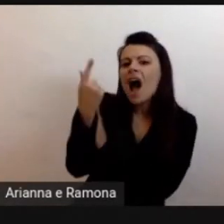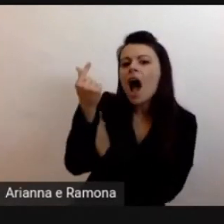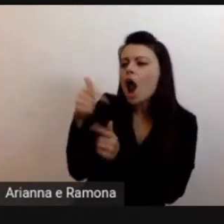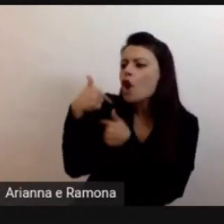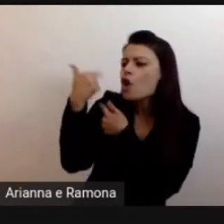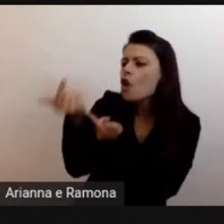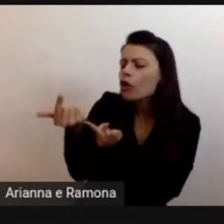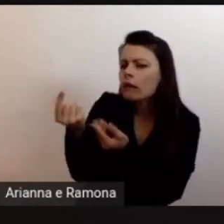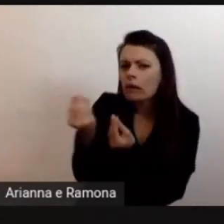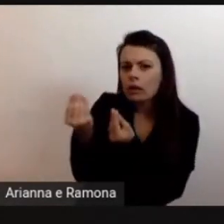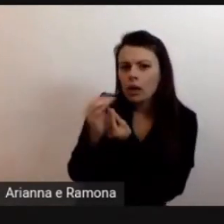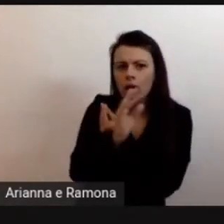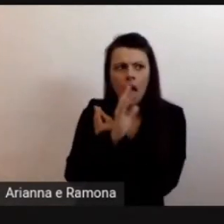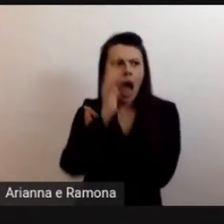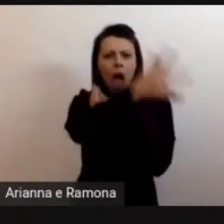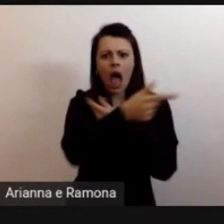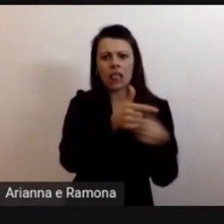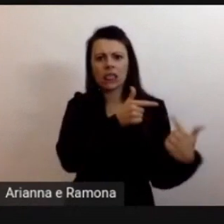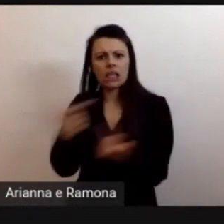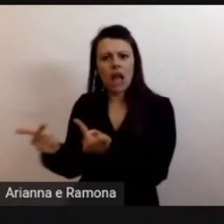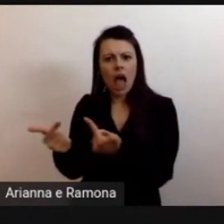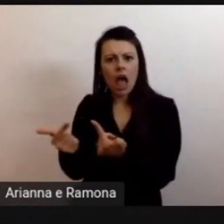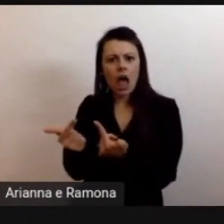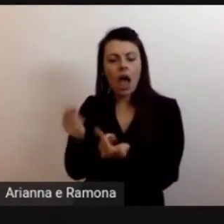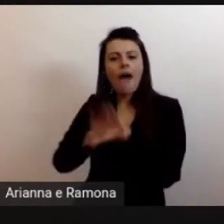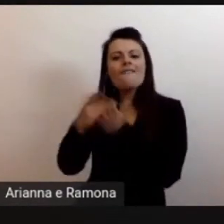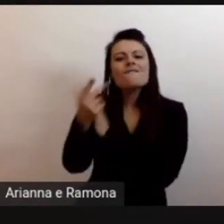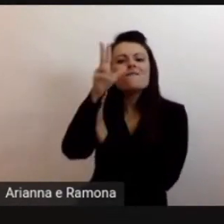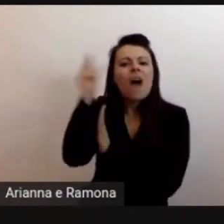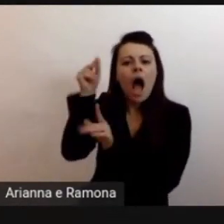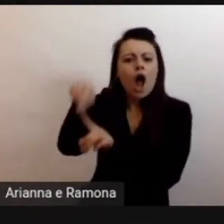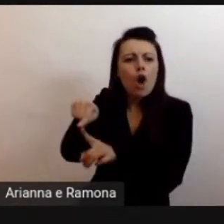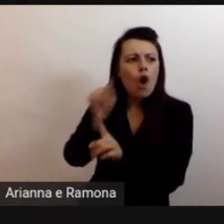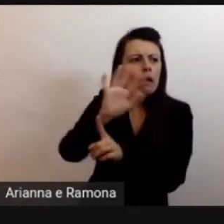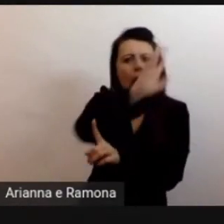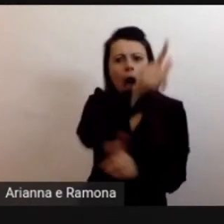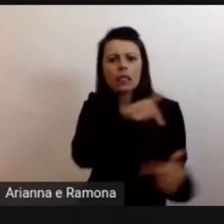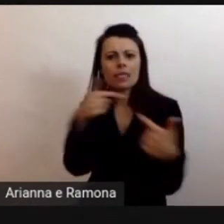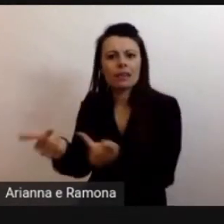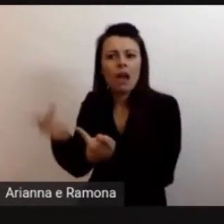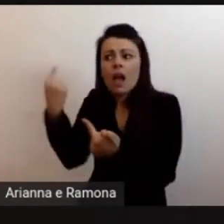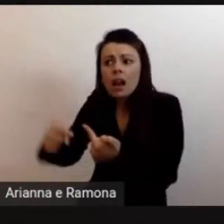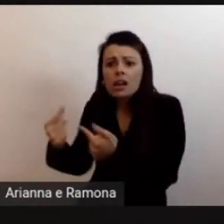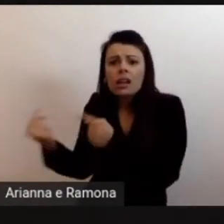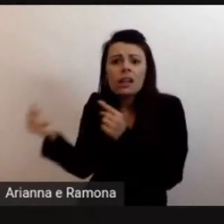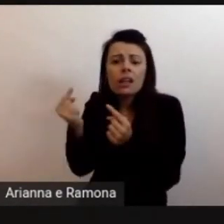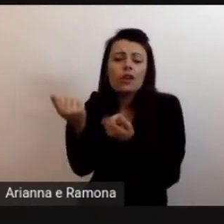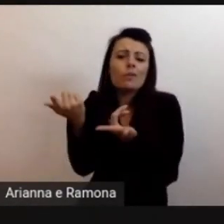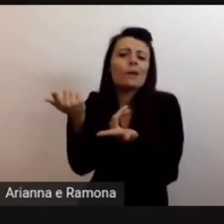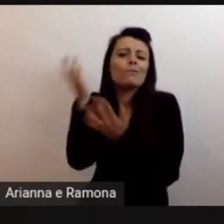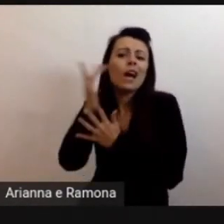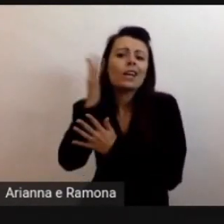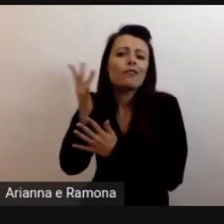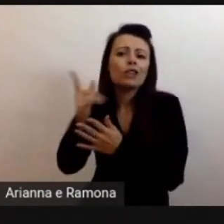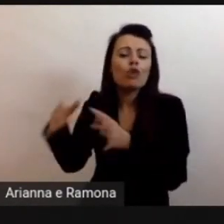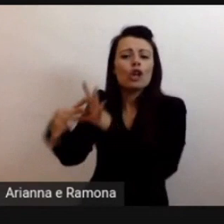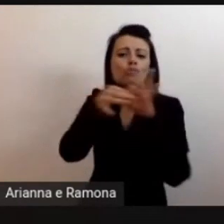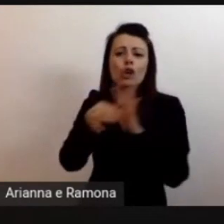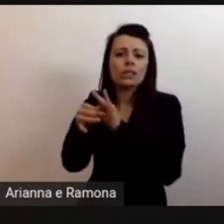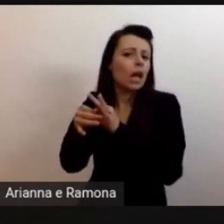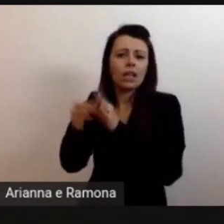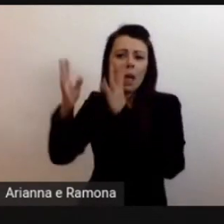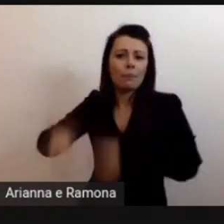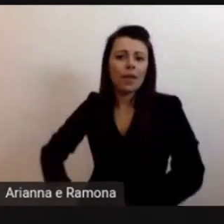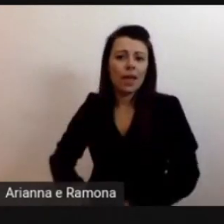credo che tocchi pali felice visto lo riferisce anche che consolidare in quella